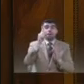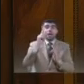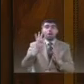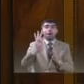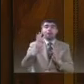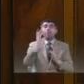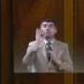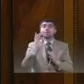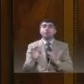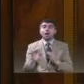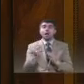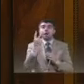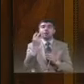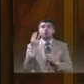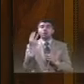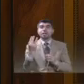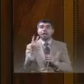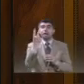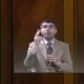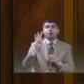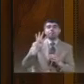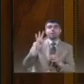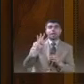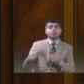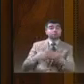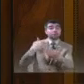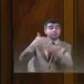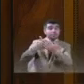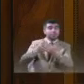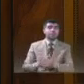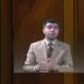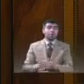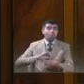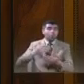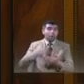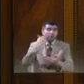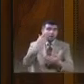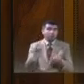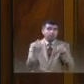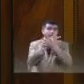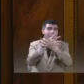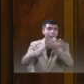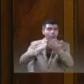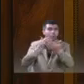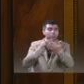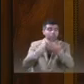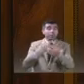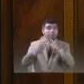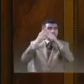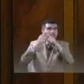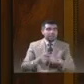بين 2003 و2014. كل هذا كيبين بأن الميزانية العمومية تأثرت